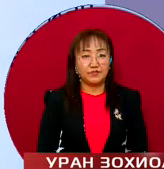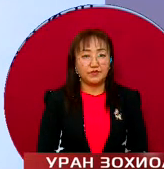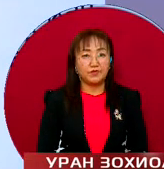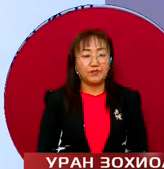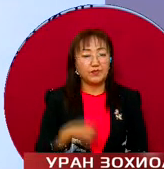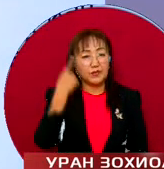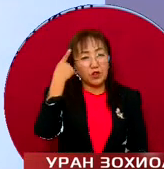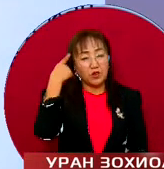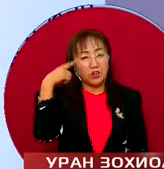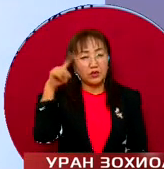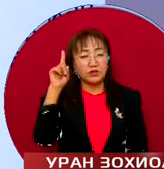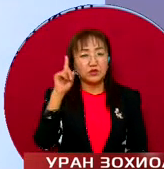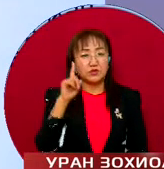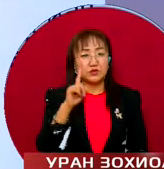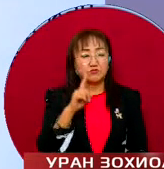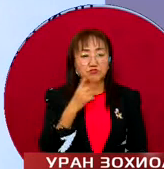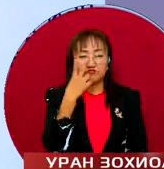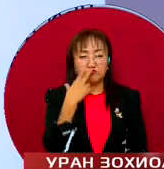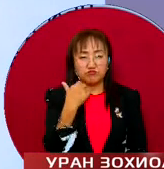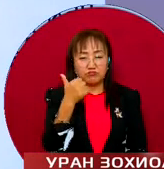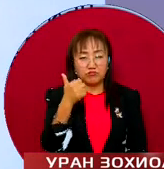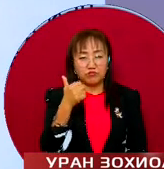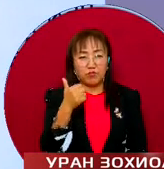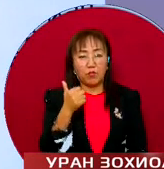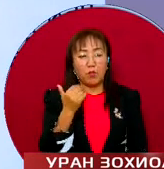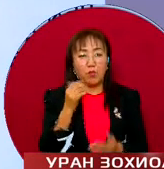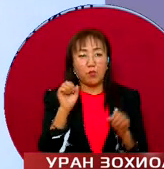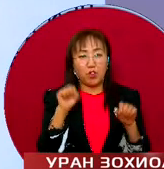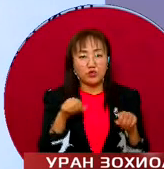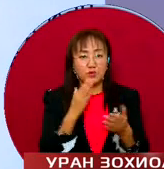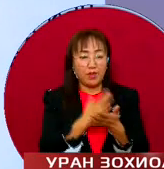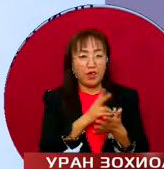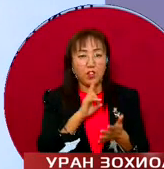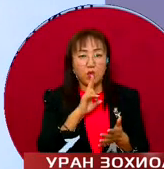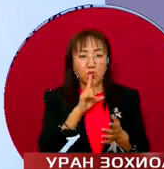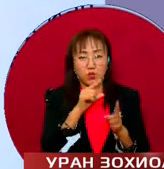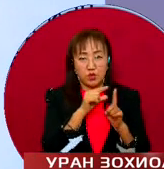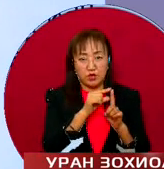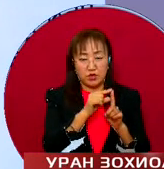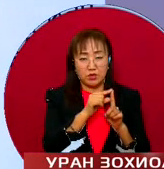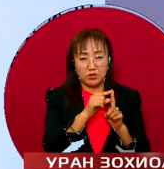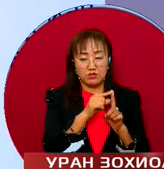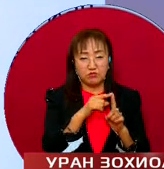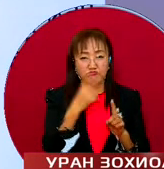Зохиолыг уран сайхан болгож байгаа үг хэллэг уран дүрслэлийг тэмдэглэе.